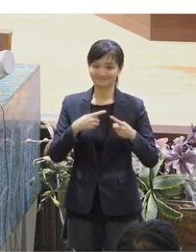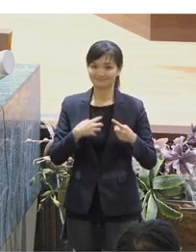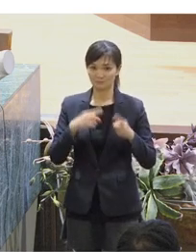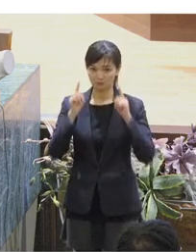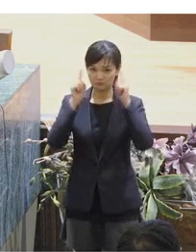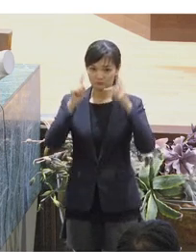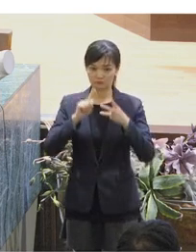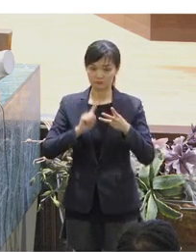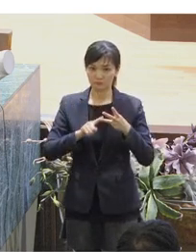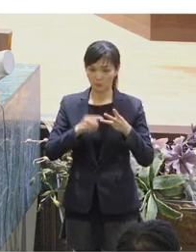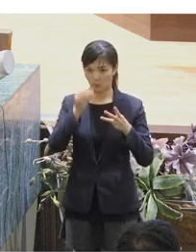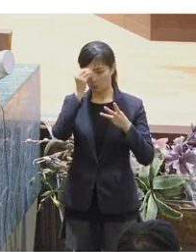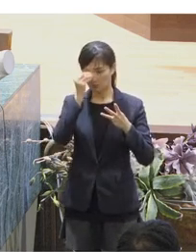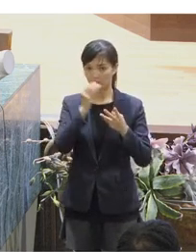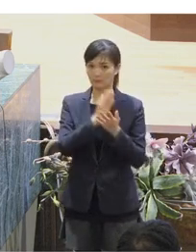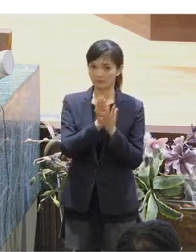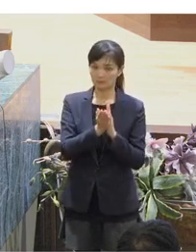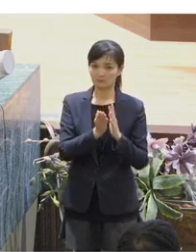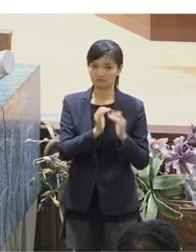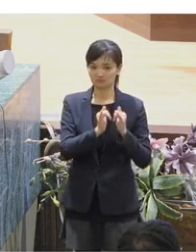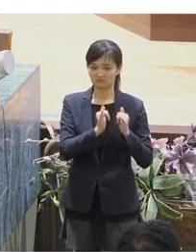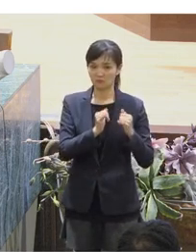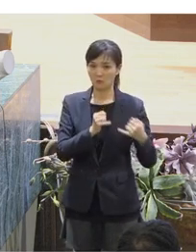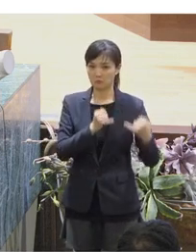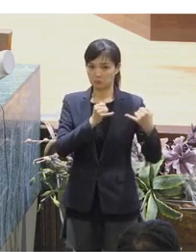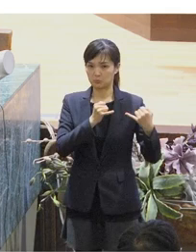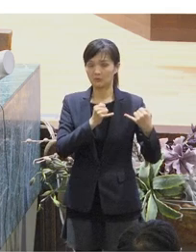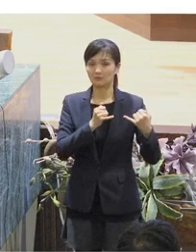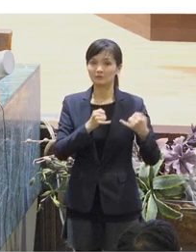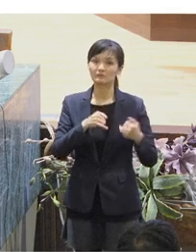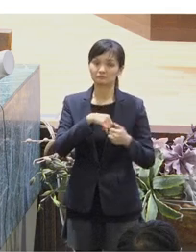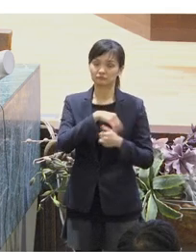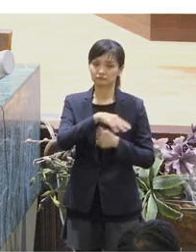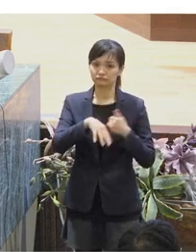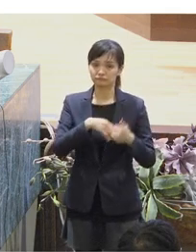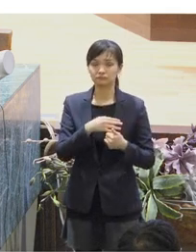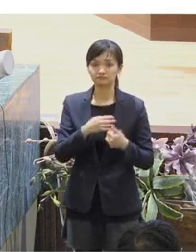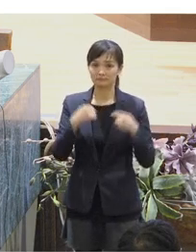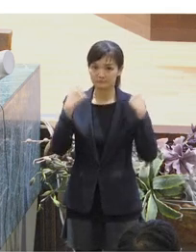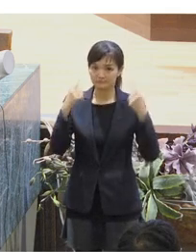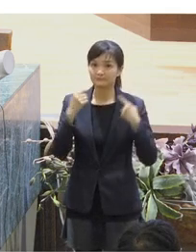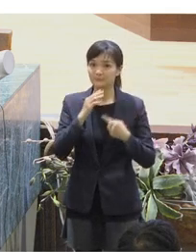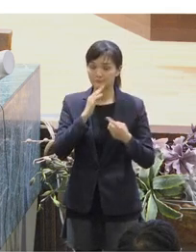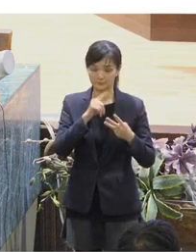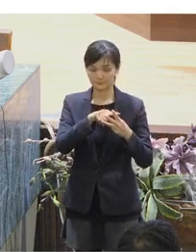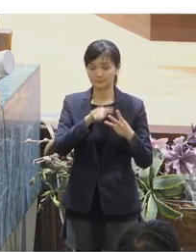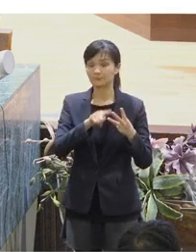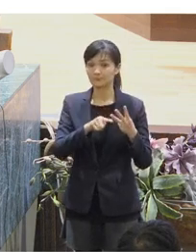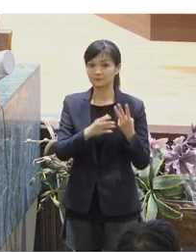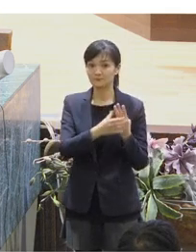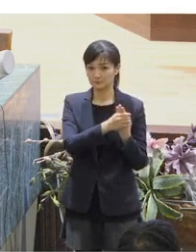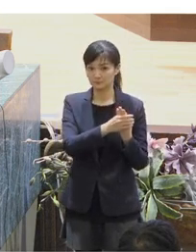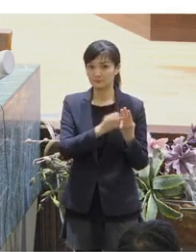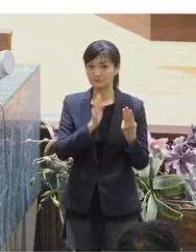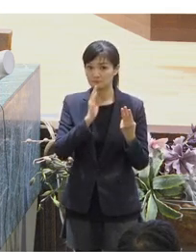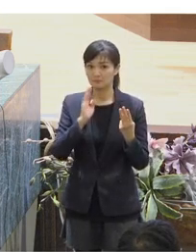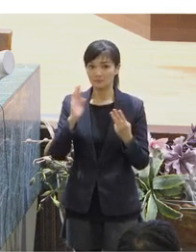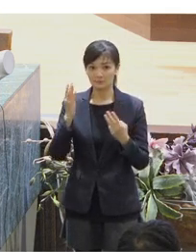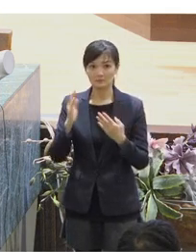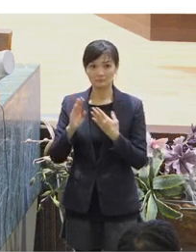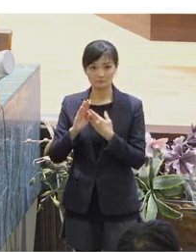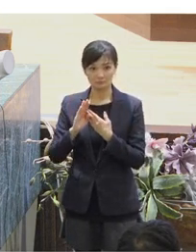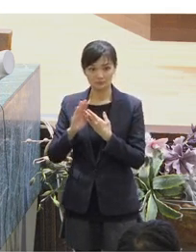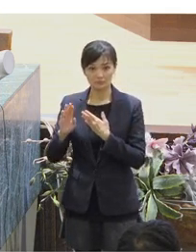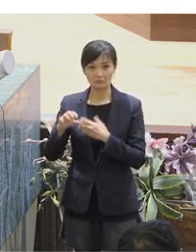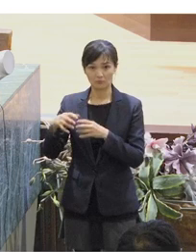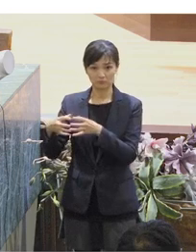当然是反社会、对民主不利哦。但是还是要有一个，就是那个 Buckminster Fuller